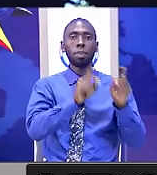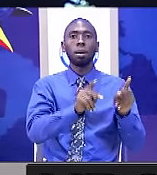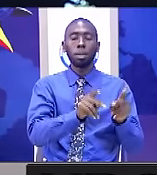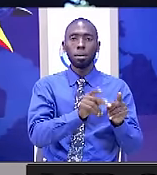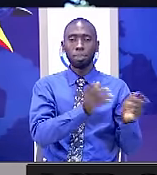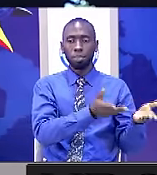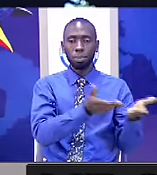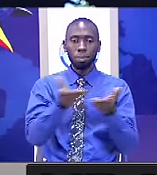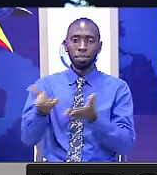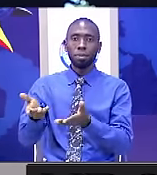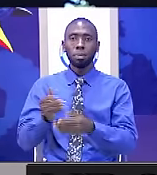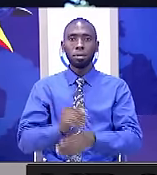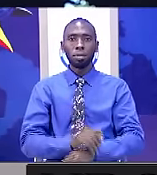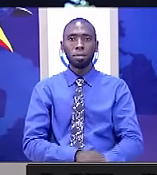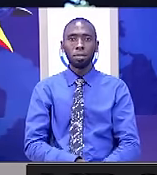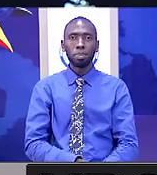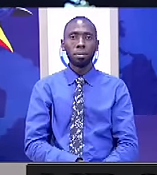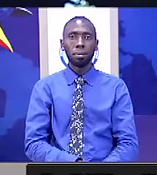n'abakulembeze b'ekitundu.